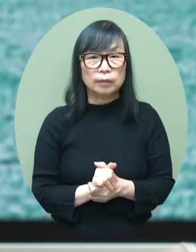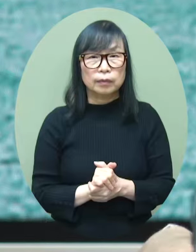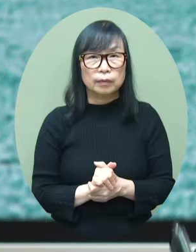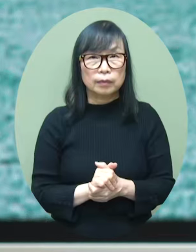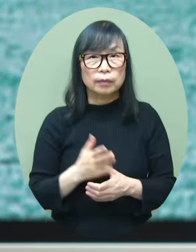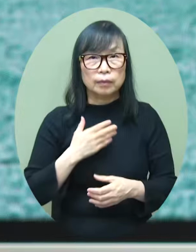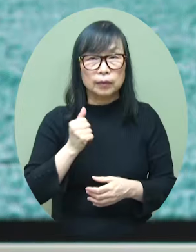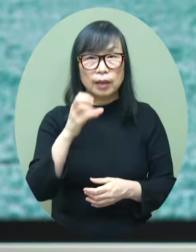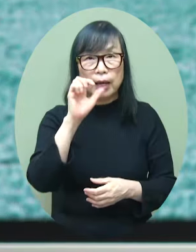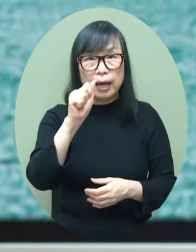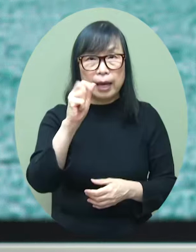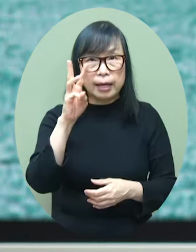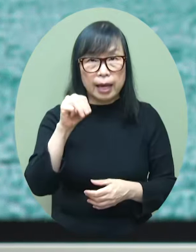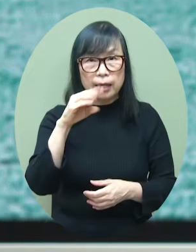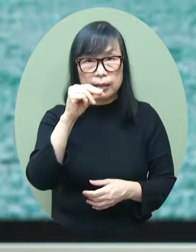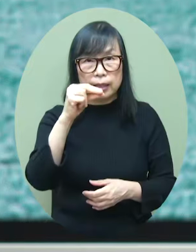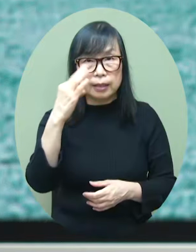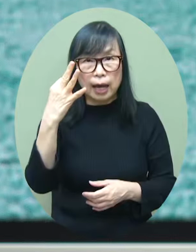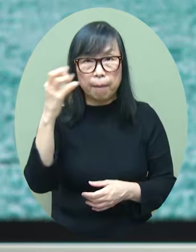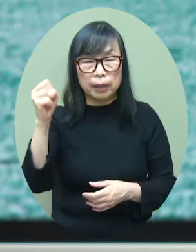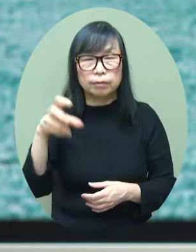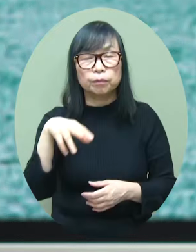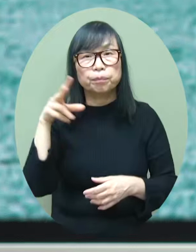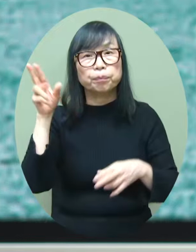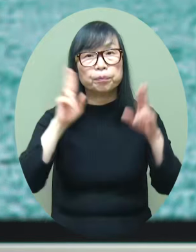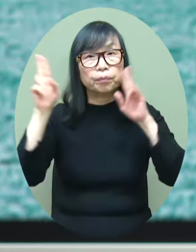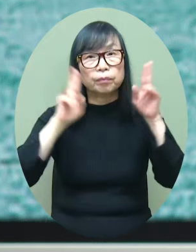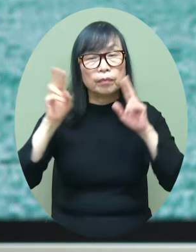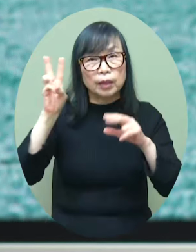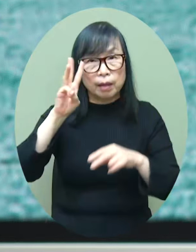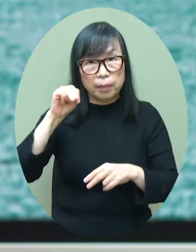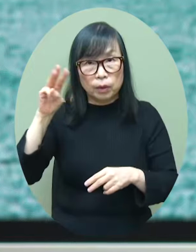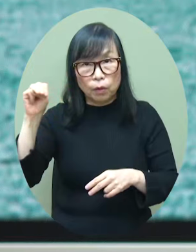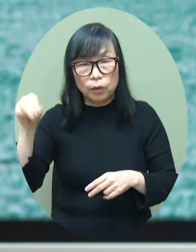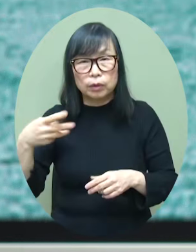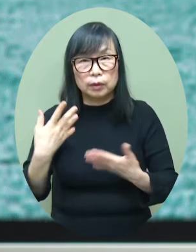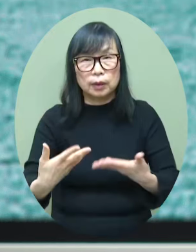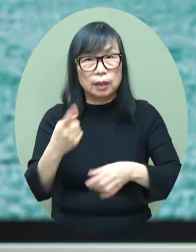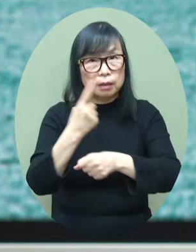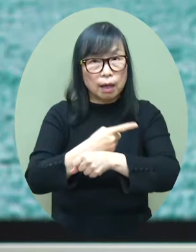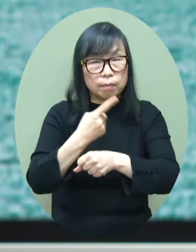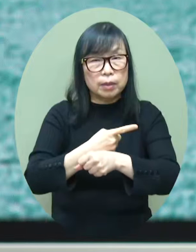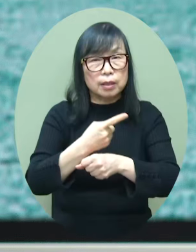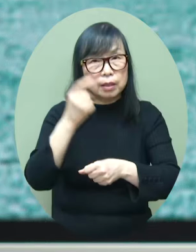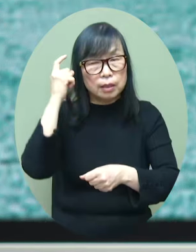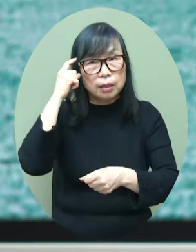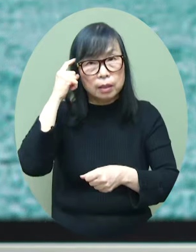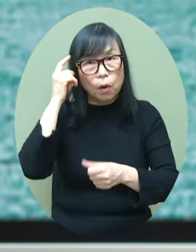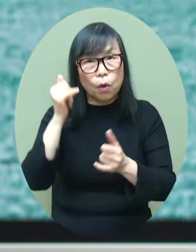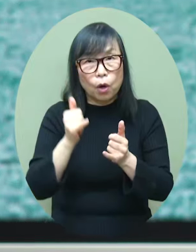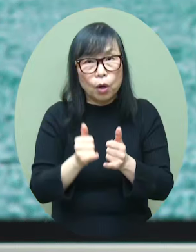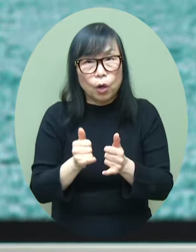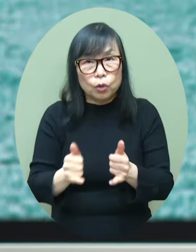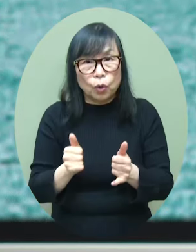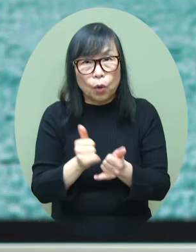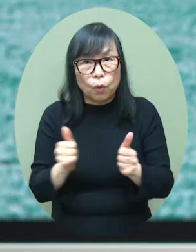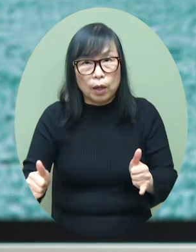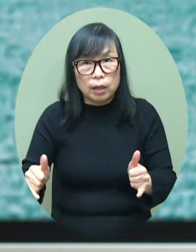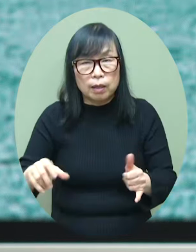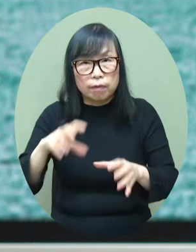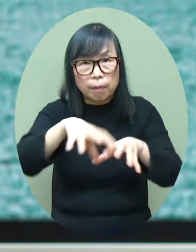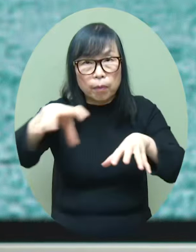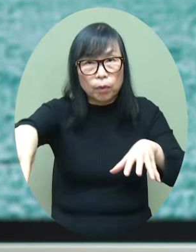你好 AM730，關於太古城麥當勞嗰度，想了解翻佢暫時其實你掌握到嗰個座位分布未嘅咧？即係其實